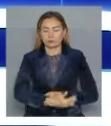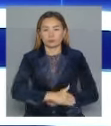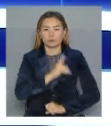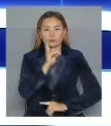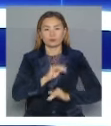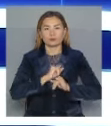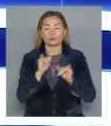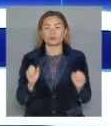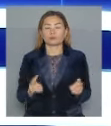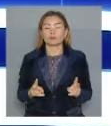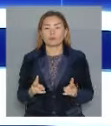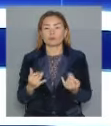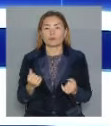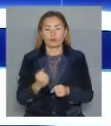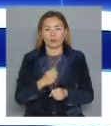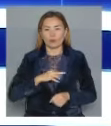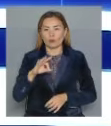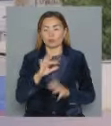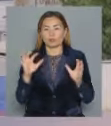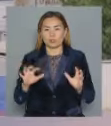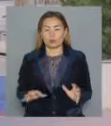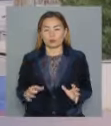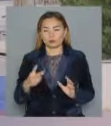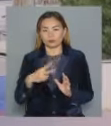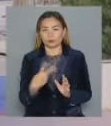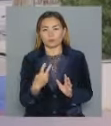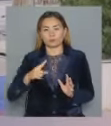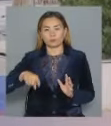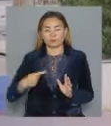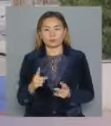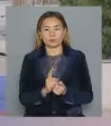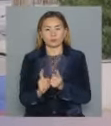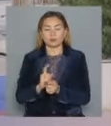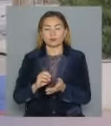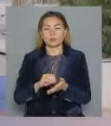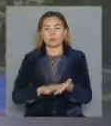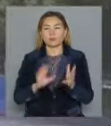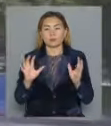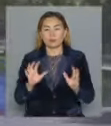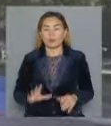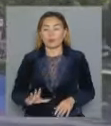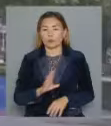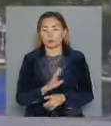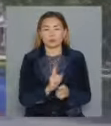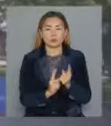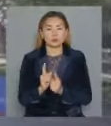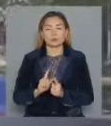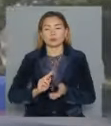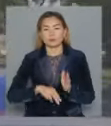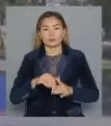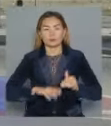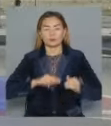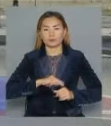тиімділігін арттыру үшін табиғи монополиялар туралы заңның 22-ші бабына өзгерістер енгенін айтты. Өзгеріске коммуналдық